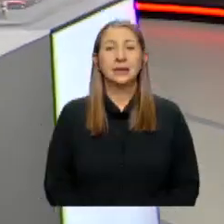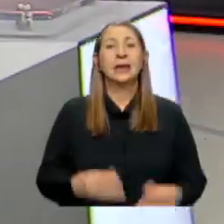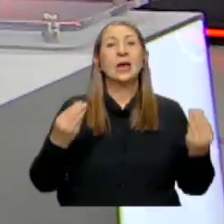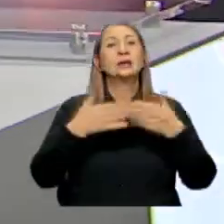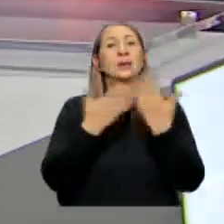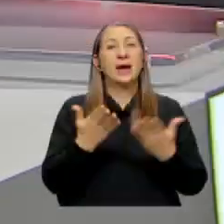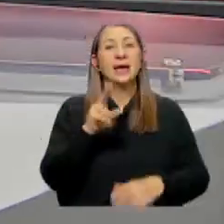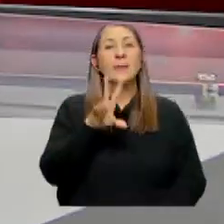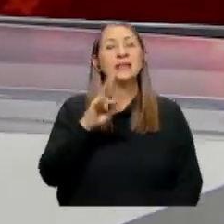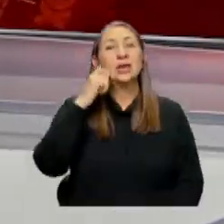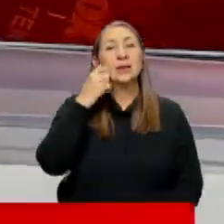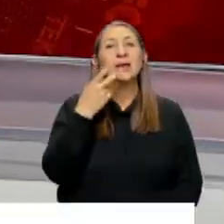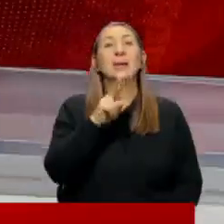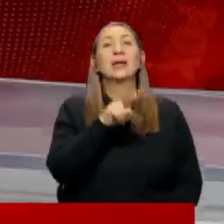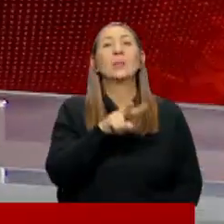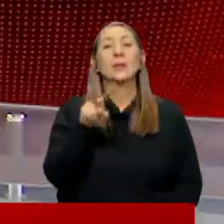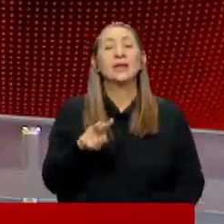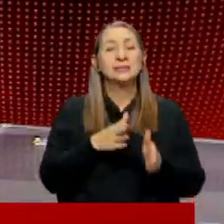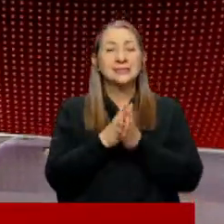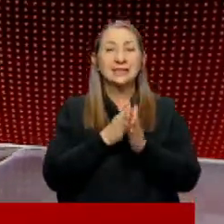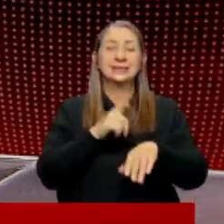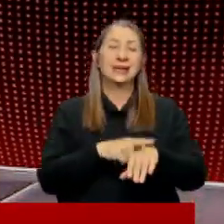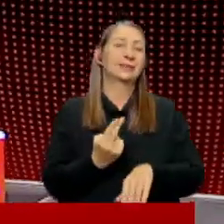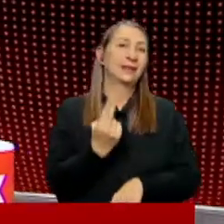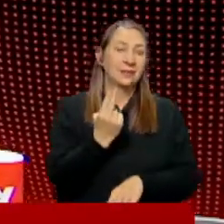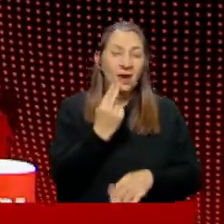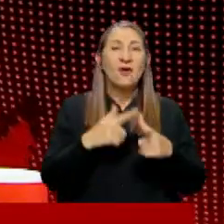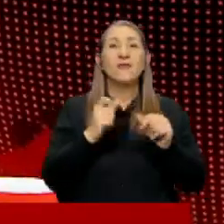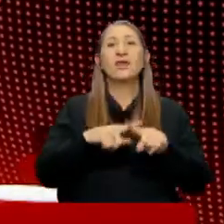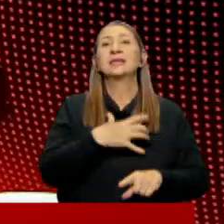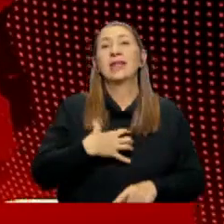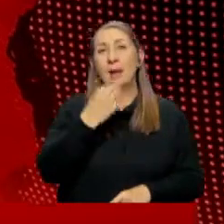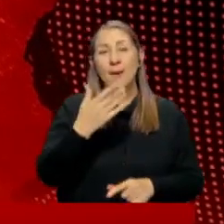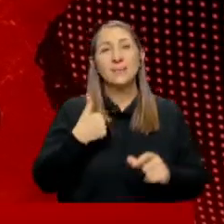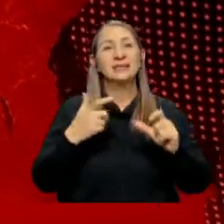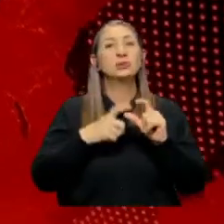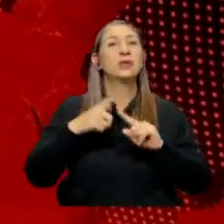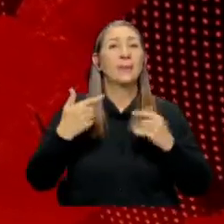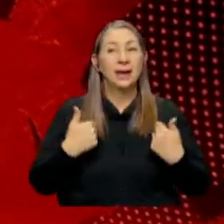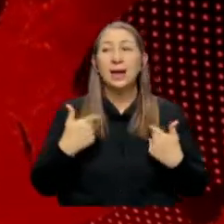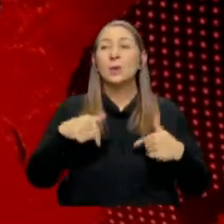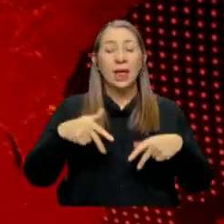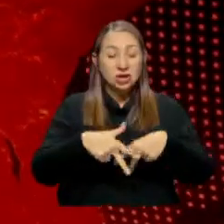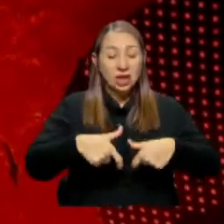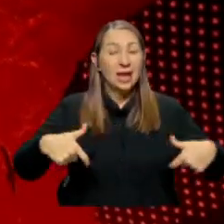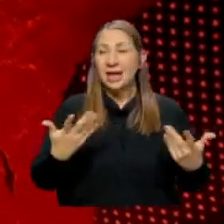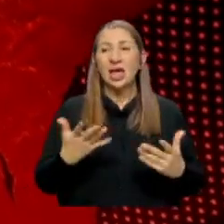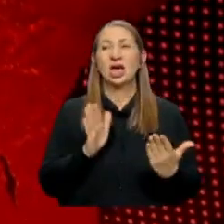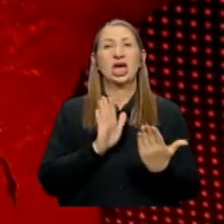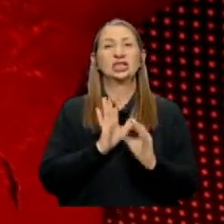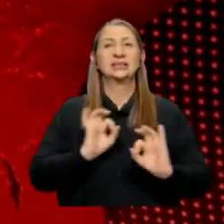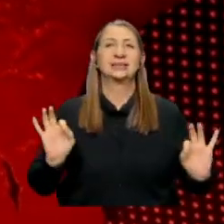İyi akşamlar 25 Ekim 2022 salı Saat 19 FOX Ana haberdesiniz ben Selçuk Tepeli bugünkü etiketimiz